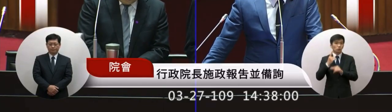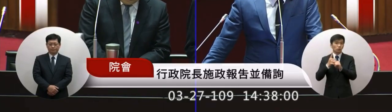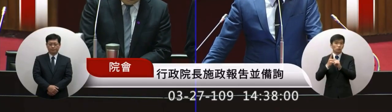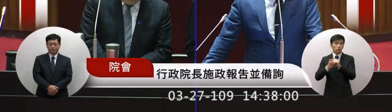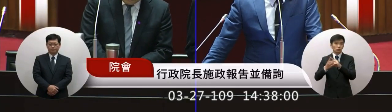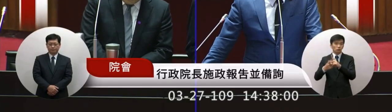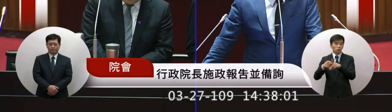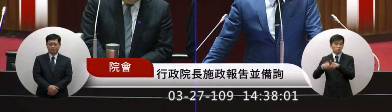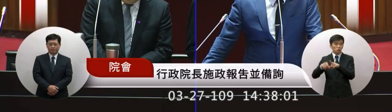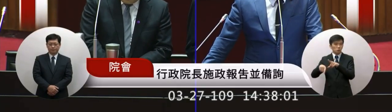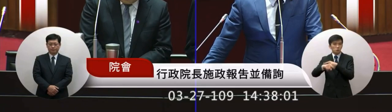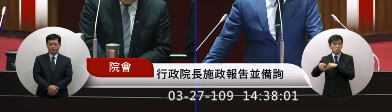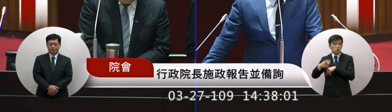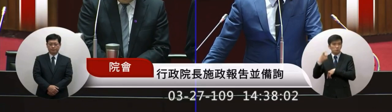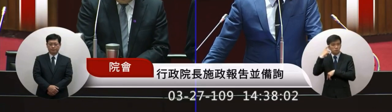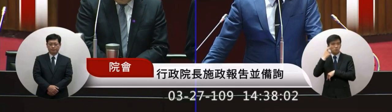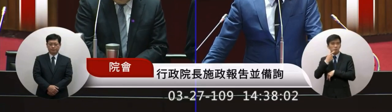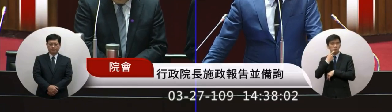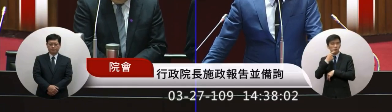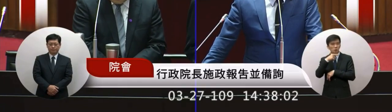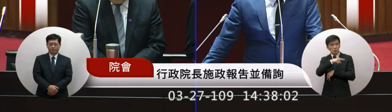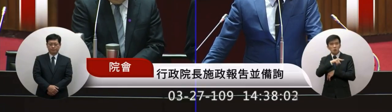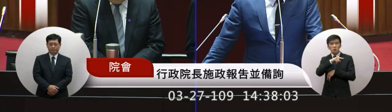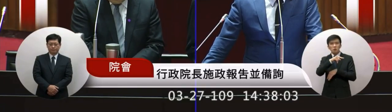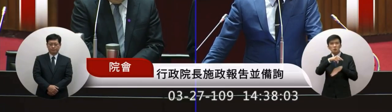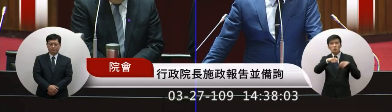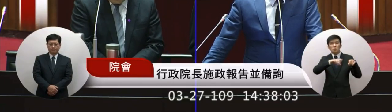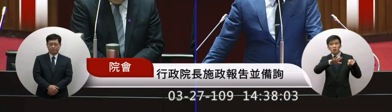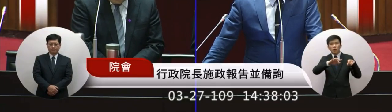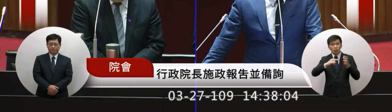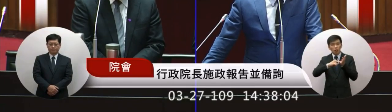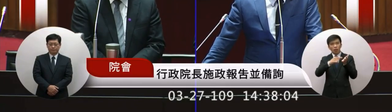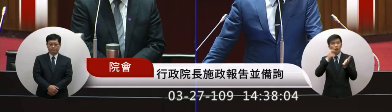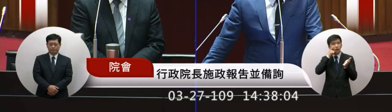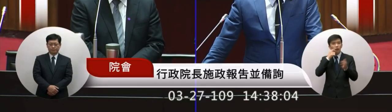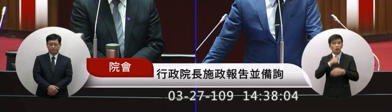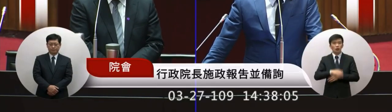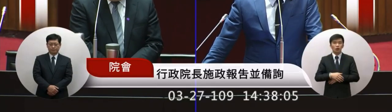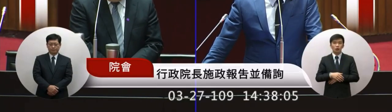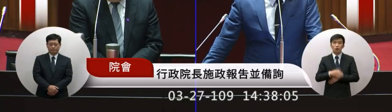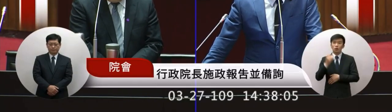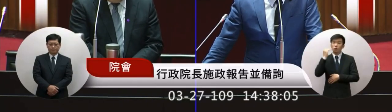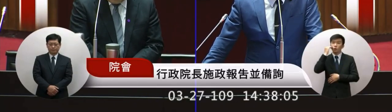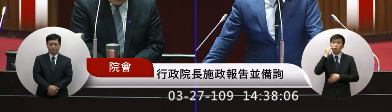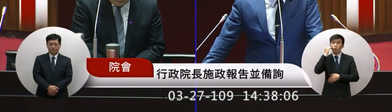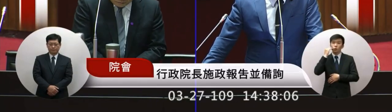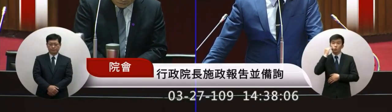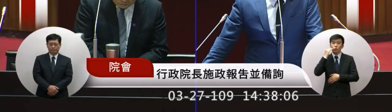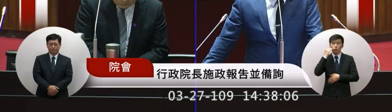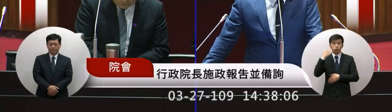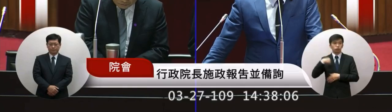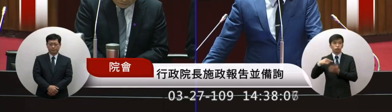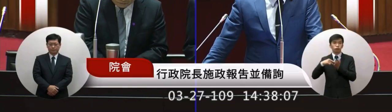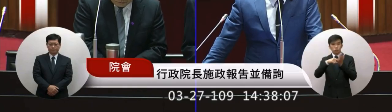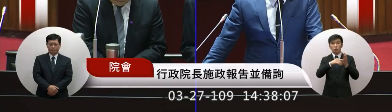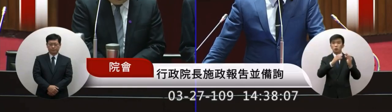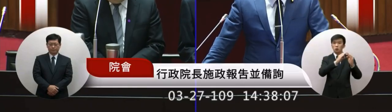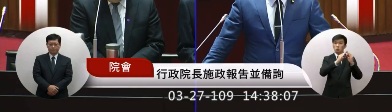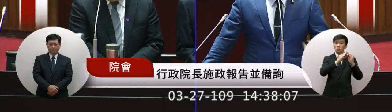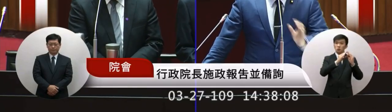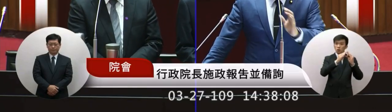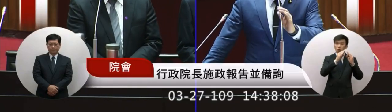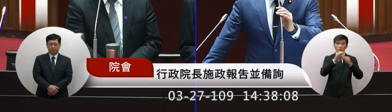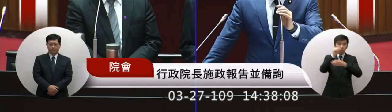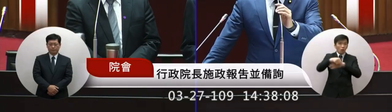的说这看会到吃不到，所以申请的时候如果银行不核贷的话，其实对他们来